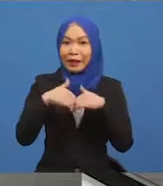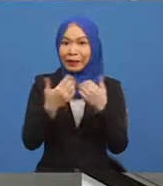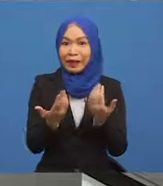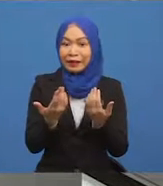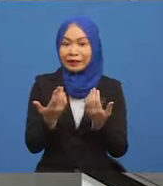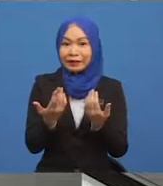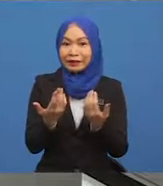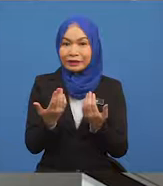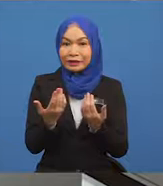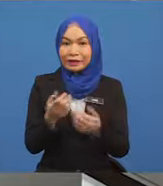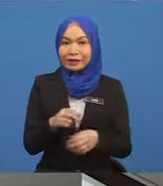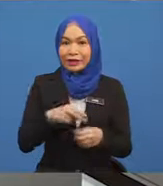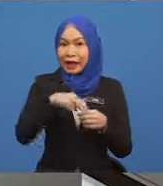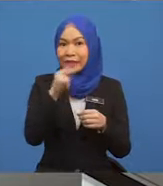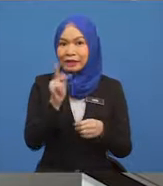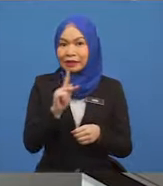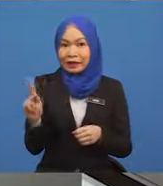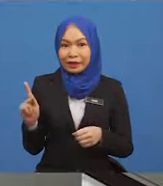dihasilkan? Atau